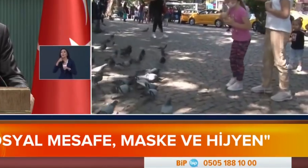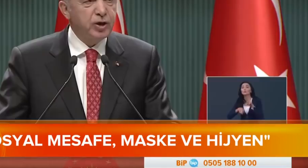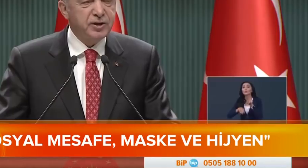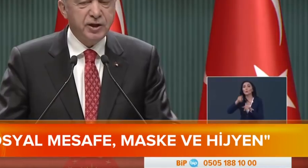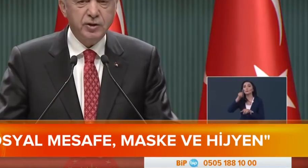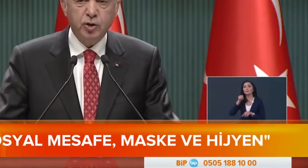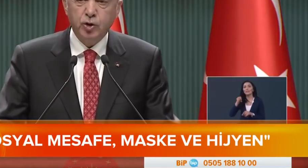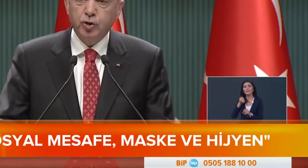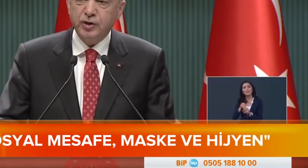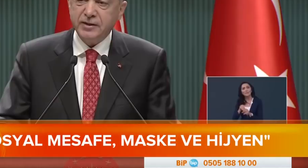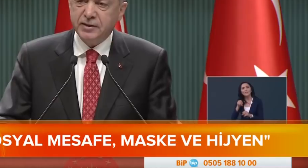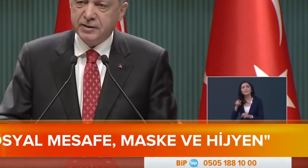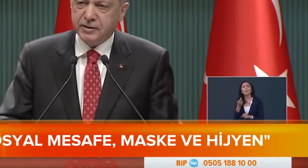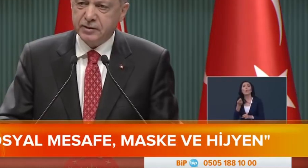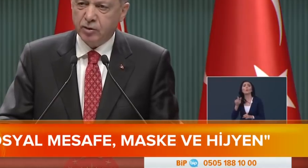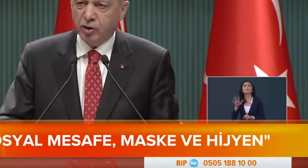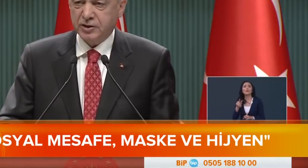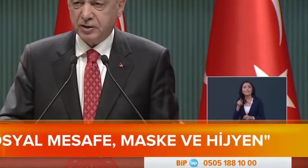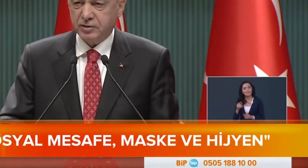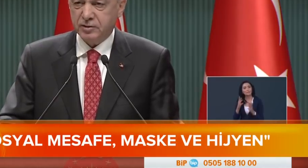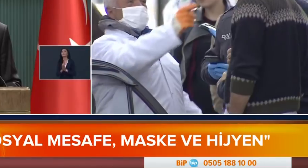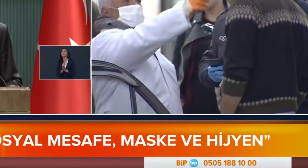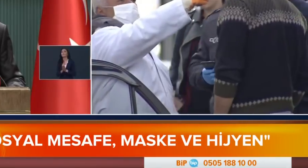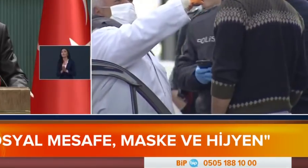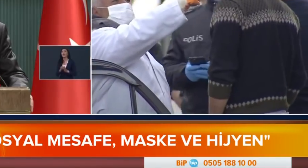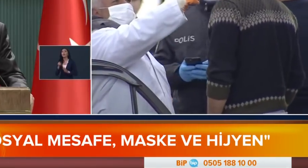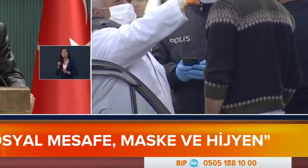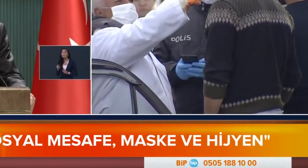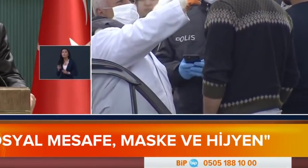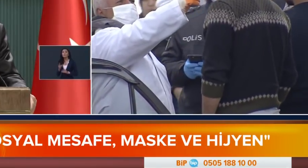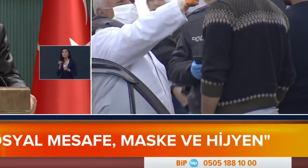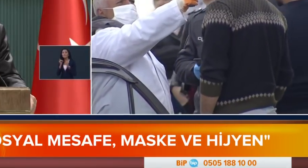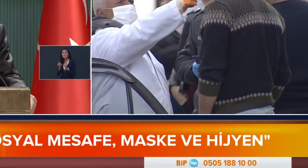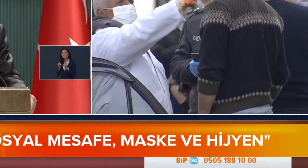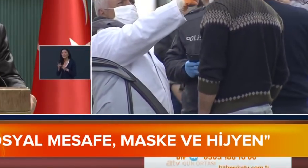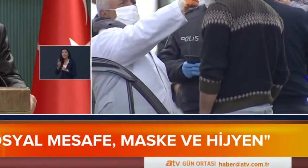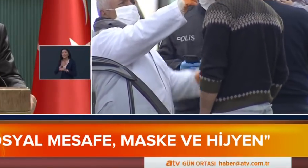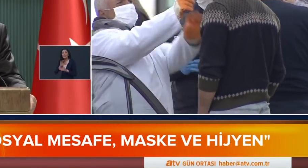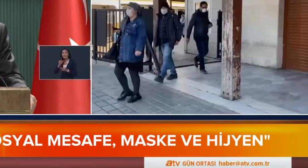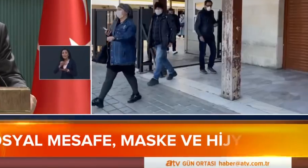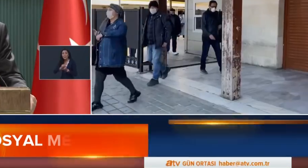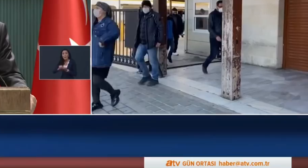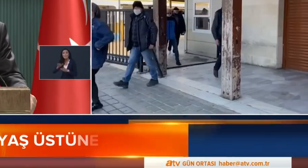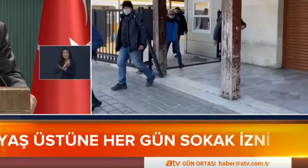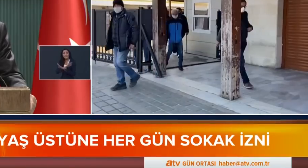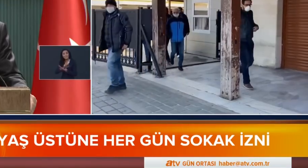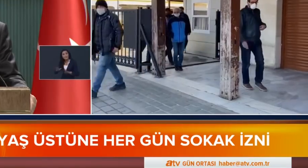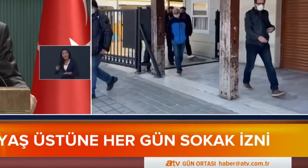yaş üstü için ücretsiz olacaktır. Bu musibetin kökü tamamen kazınana